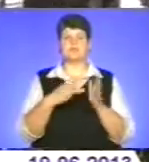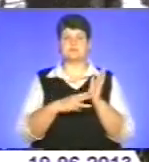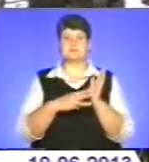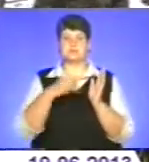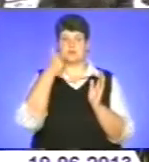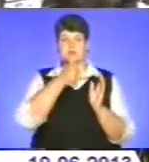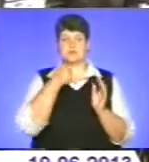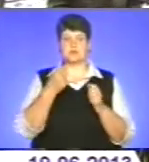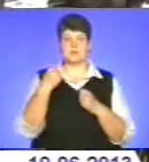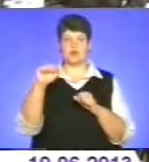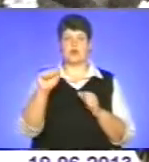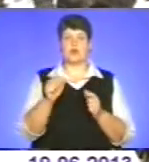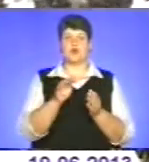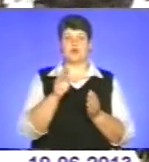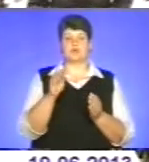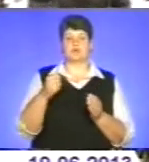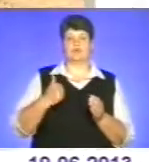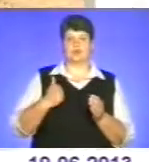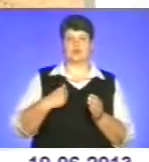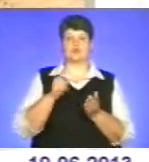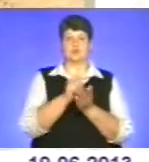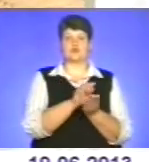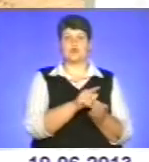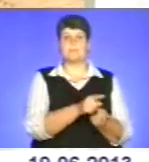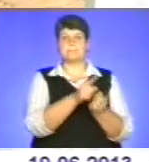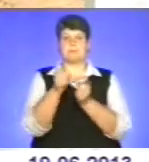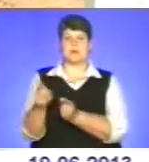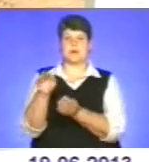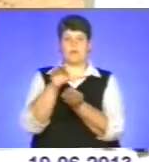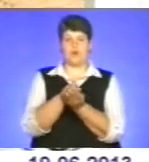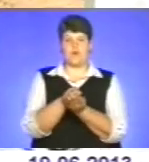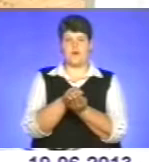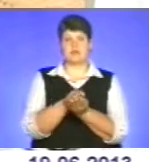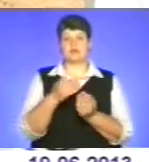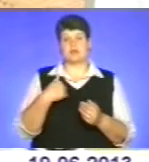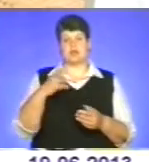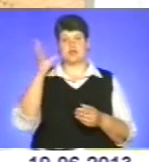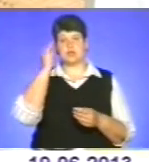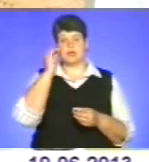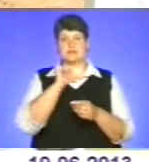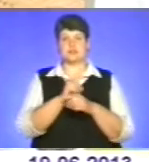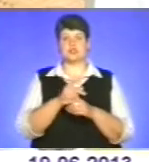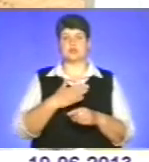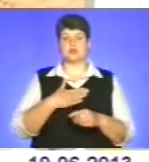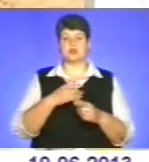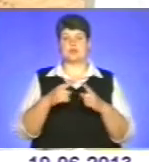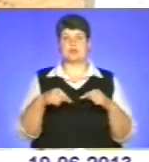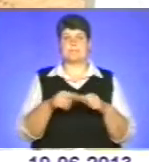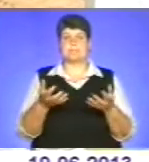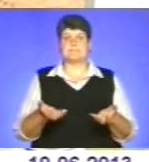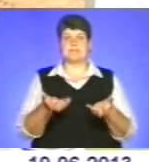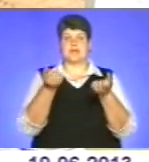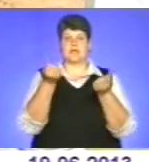перемоги воїнів обов'язково перепоховають. Я вважаю, задача нашої організації підняти їх